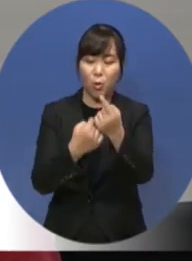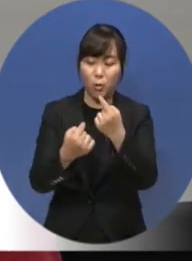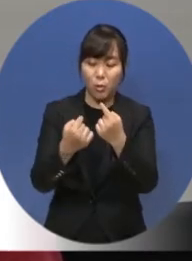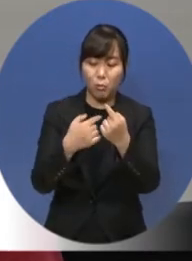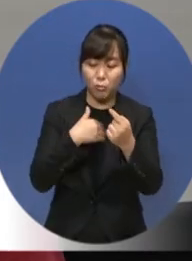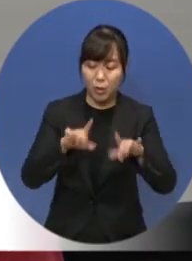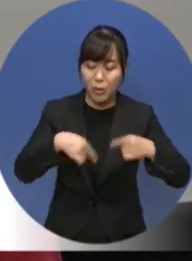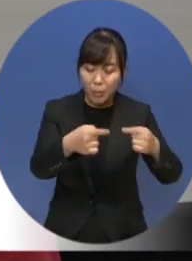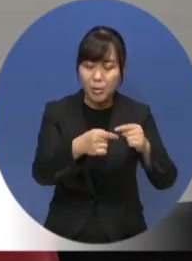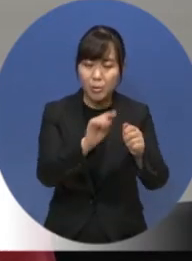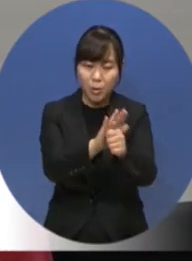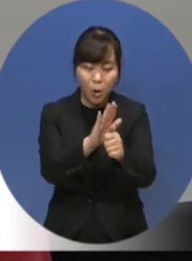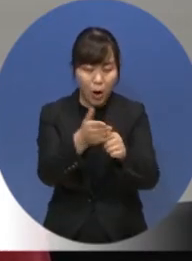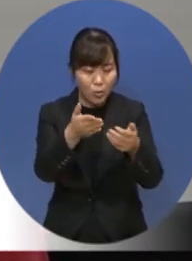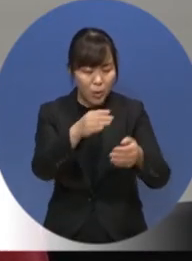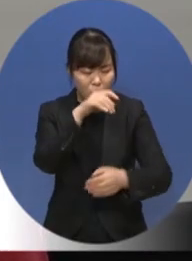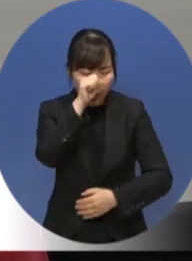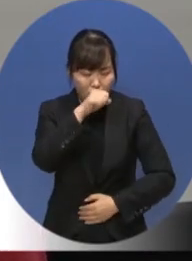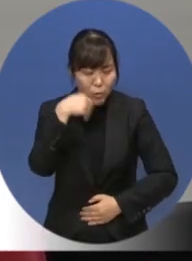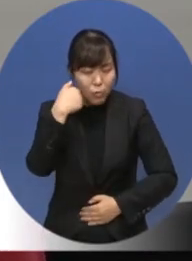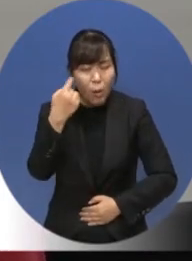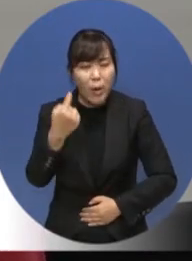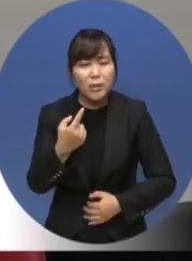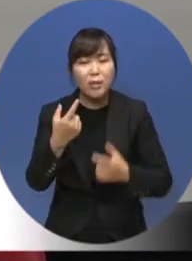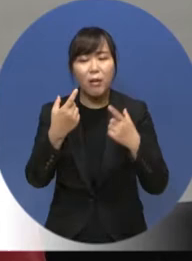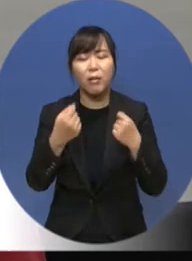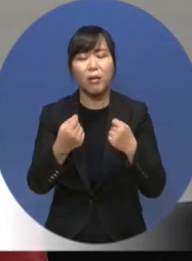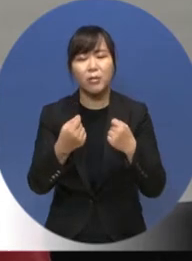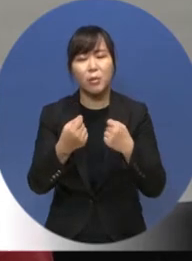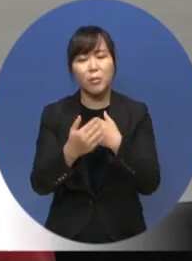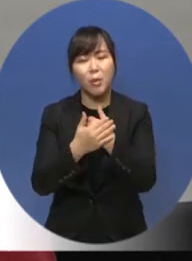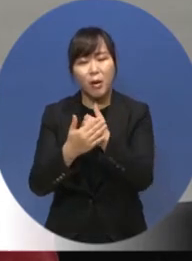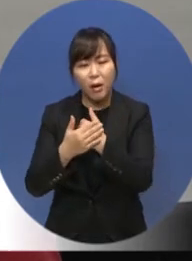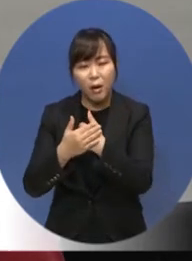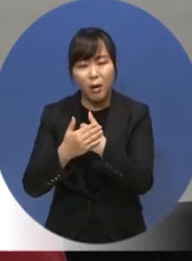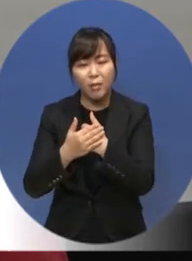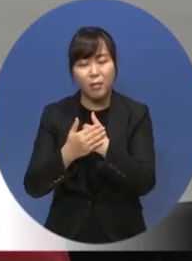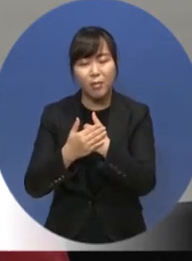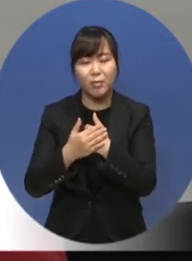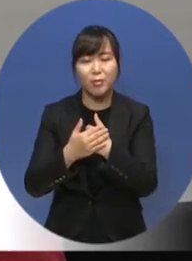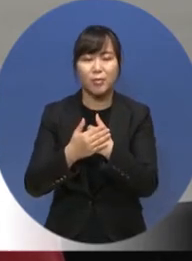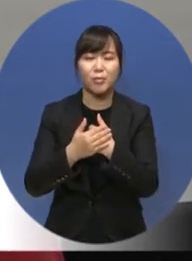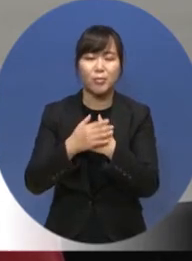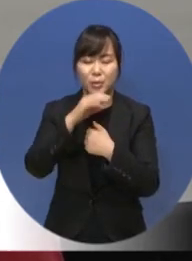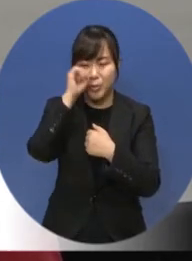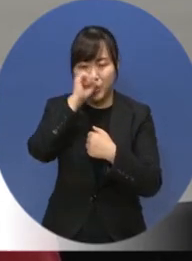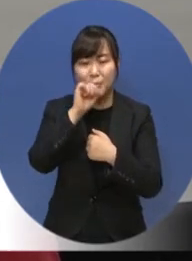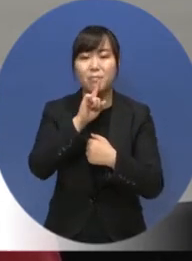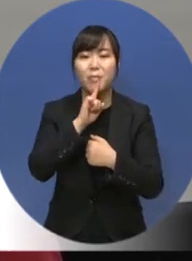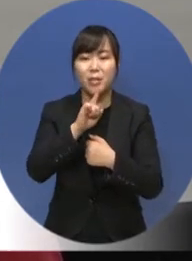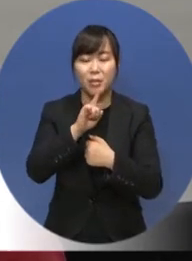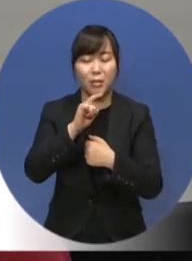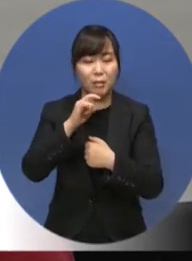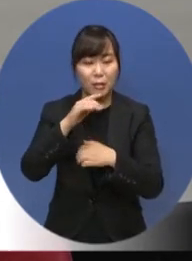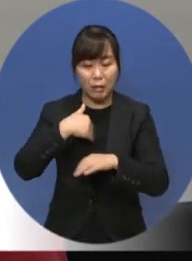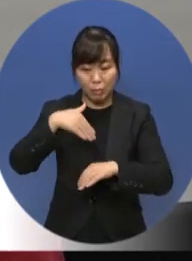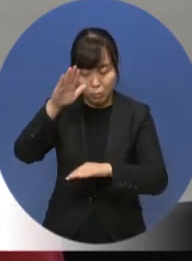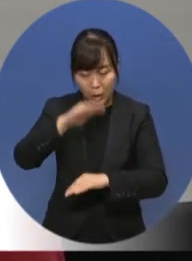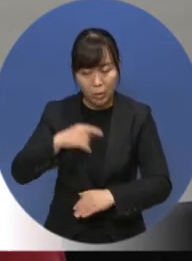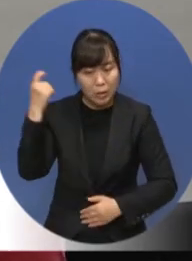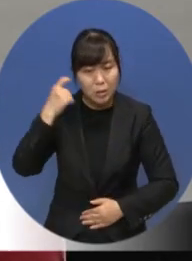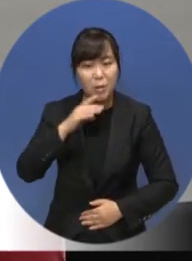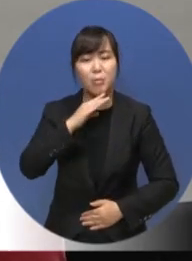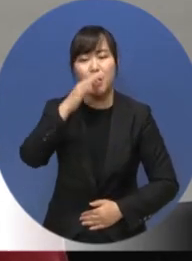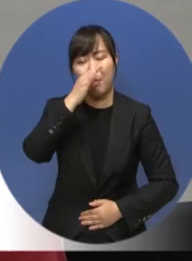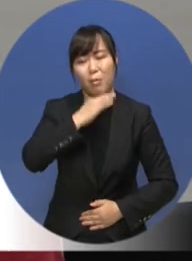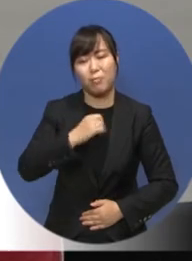해주면은 좋아라 하고, 누가 와서 이렇게 이런 데까지 와서 섬까지 와서 해주겠느냐 하겠었고, 그런 소리 들으면은 우리는